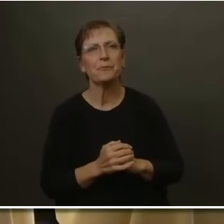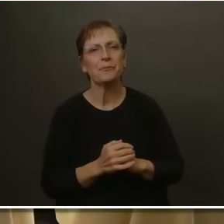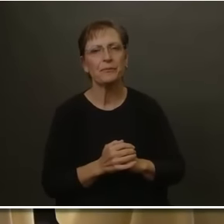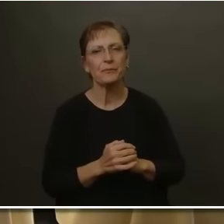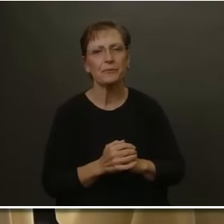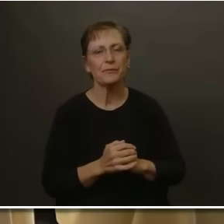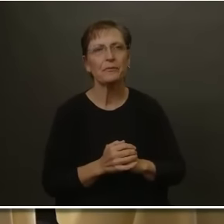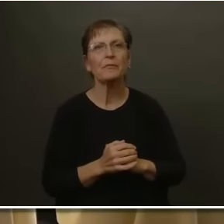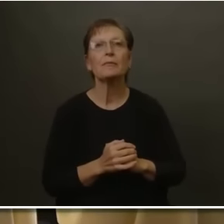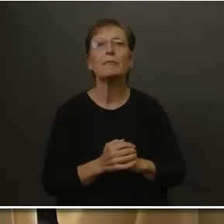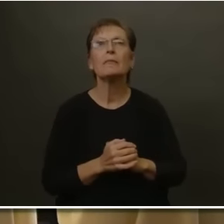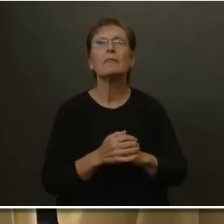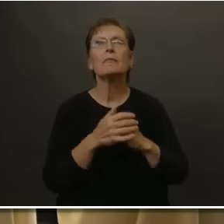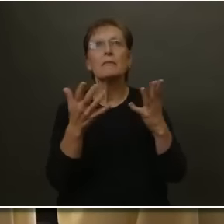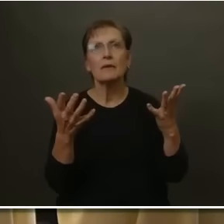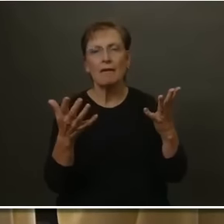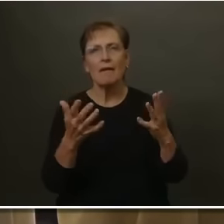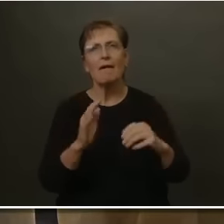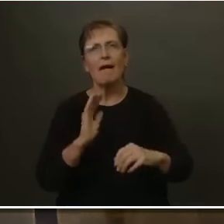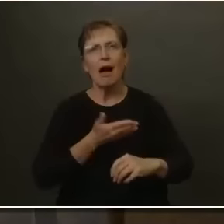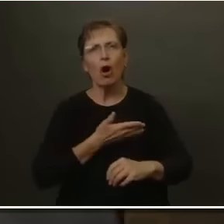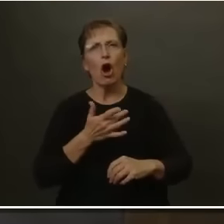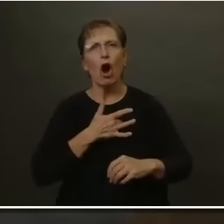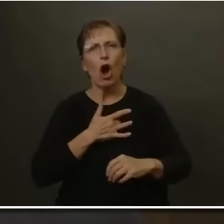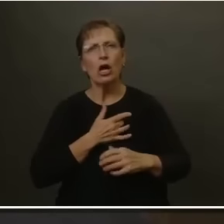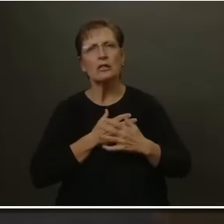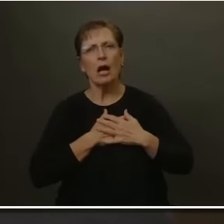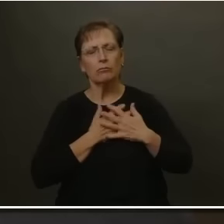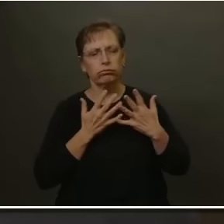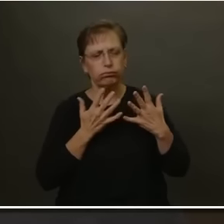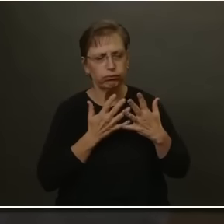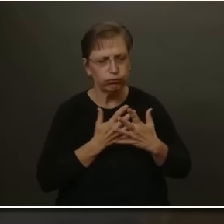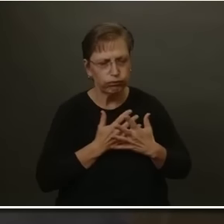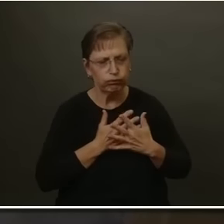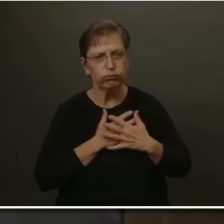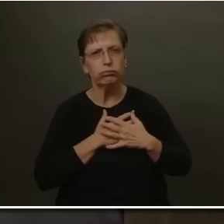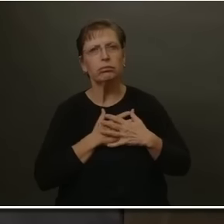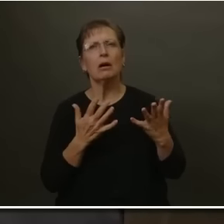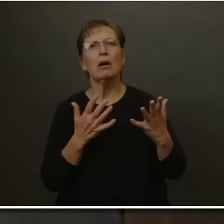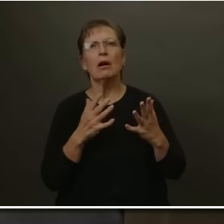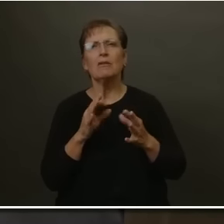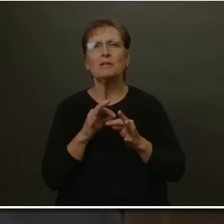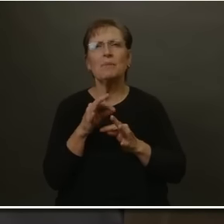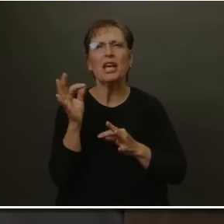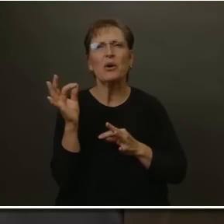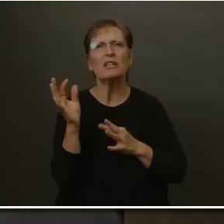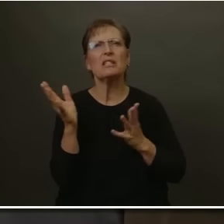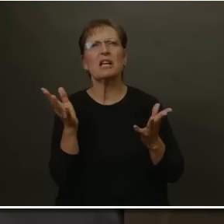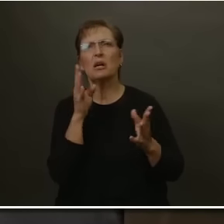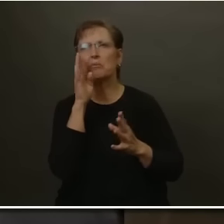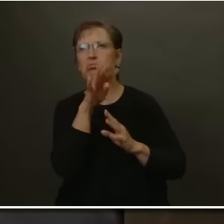من قلوب عميت بصائرها وأرواح فضة قليظة